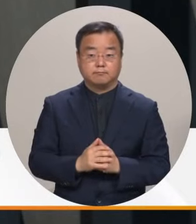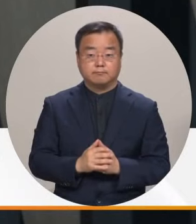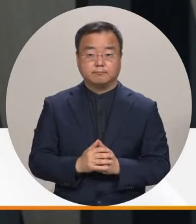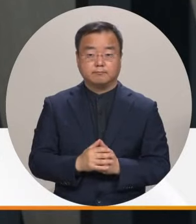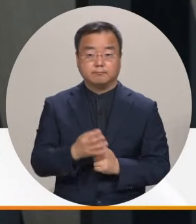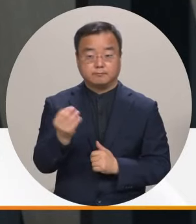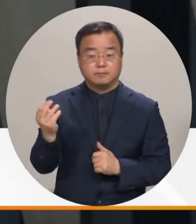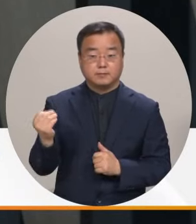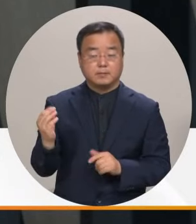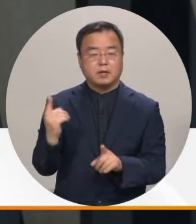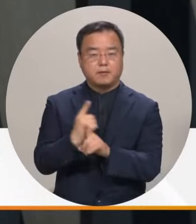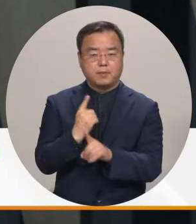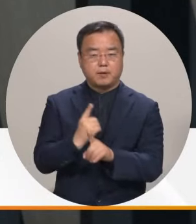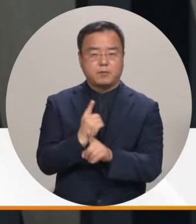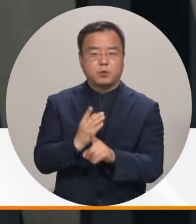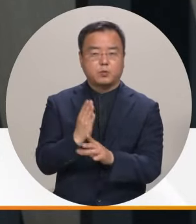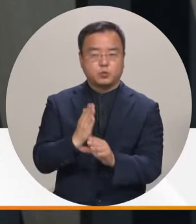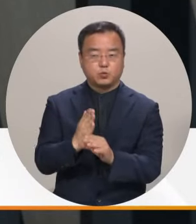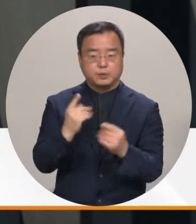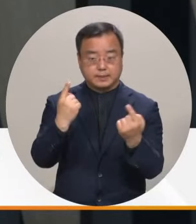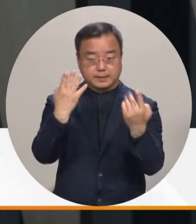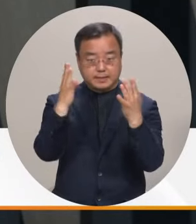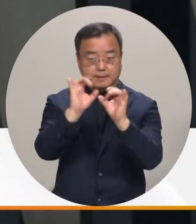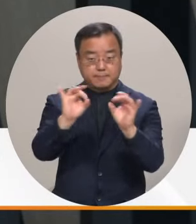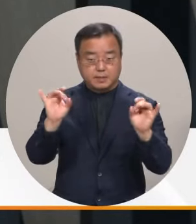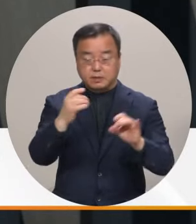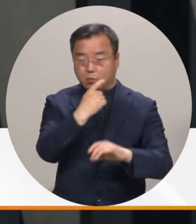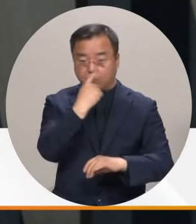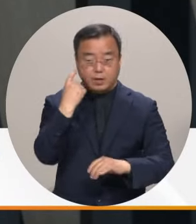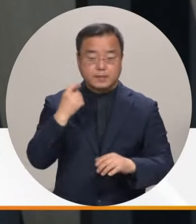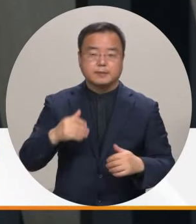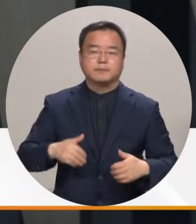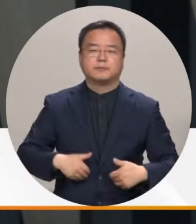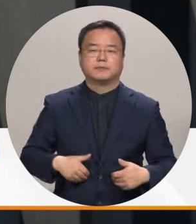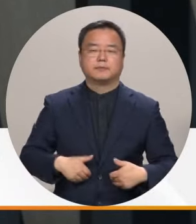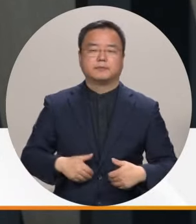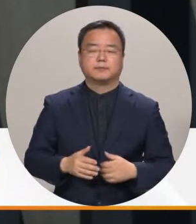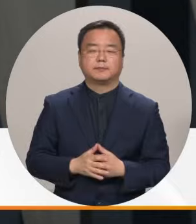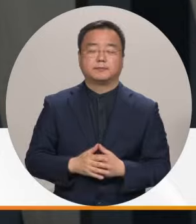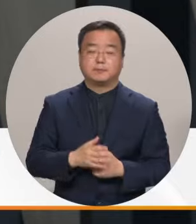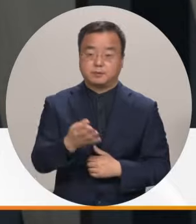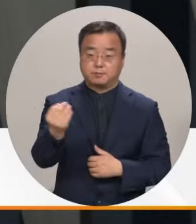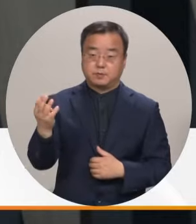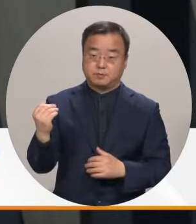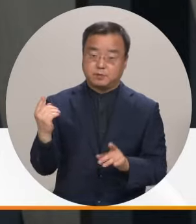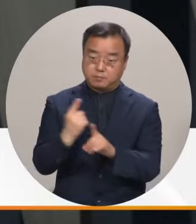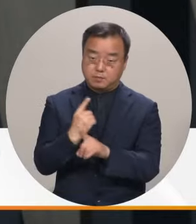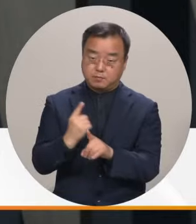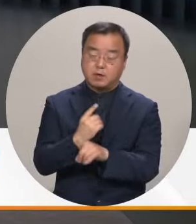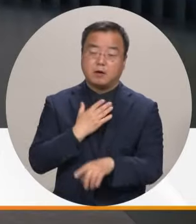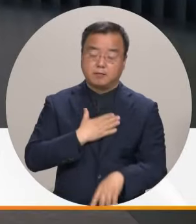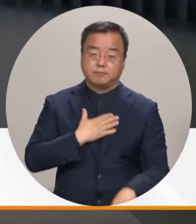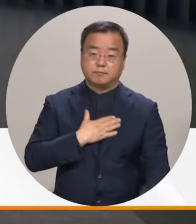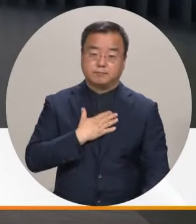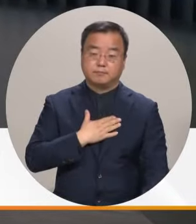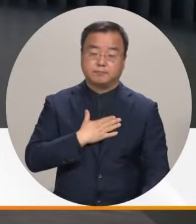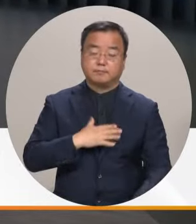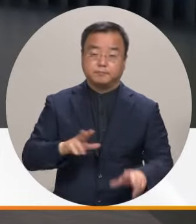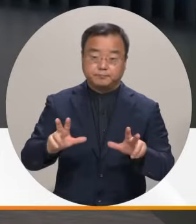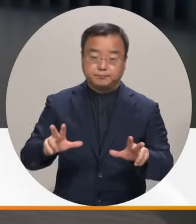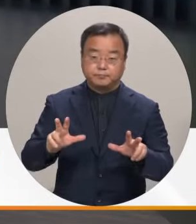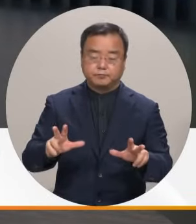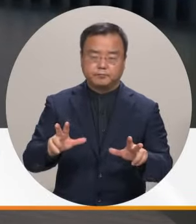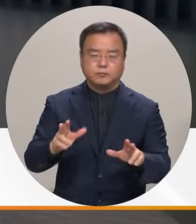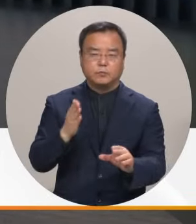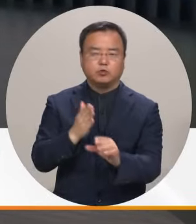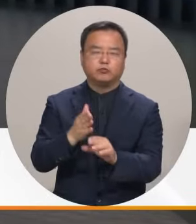있어서 조금 대학별로 예 확인이 필요한 상황입니다네 대학별로 일부 변화가 있겠네요네이 지금 한창